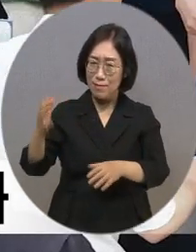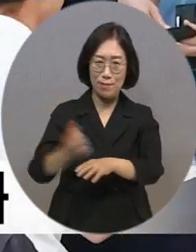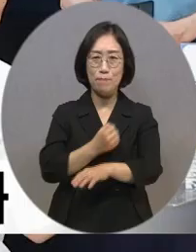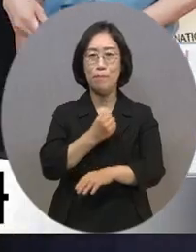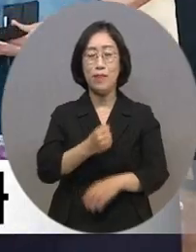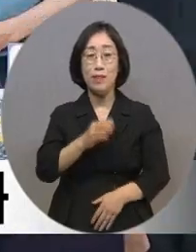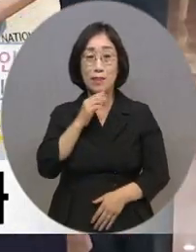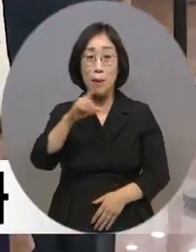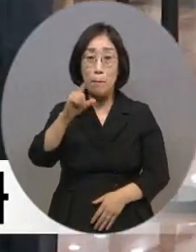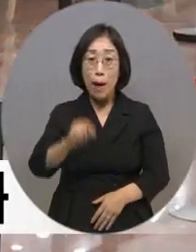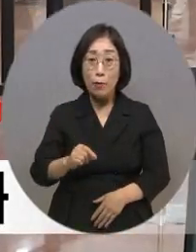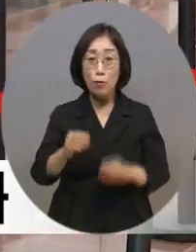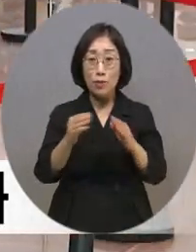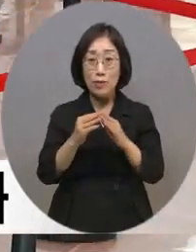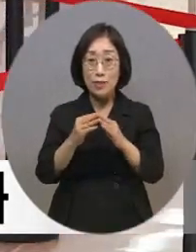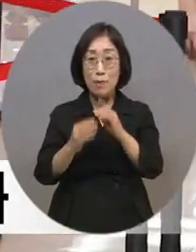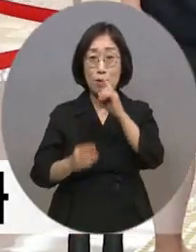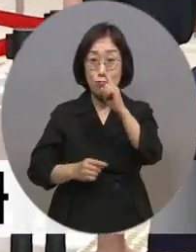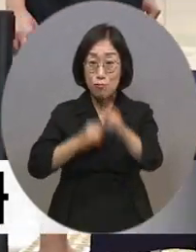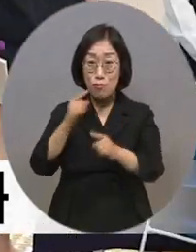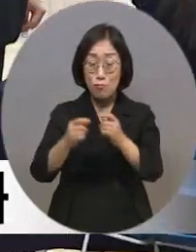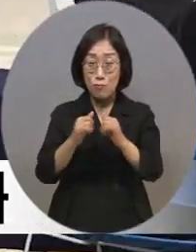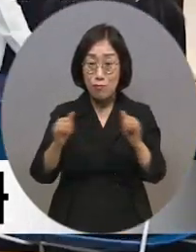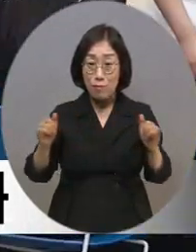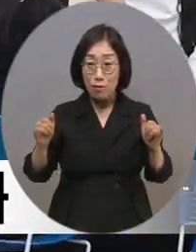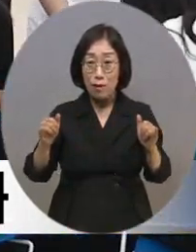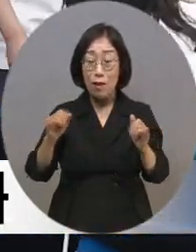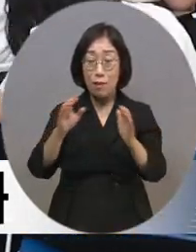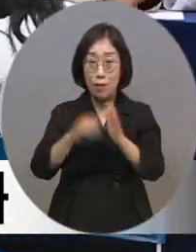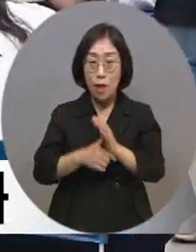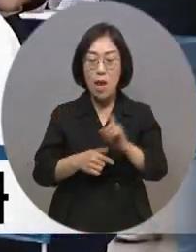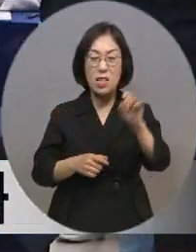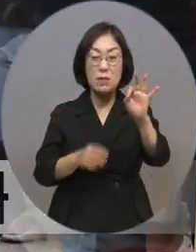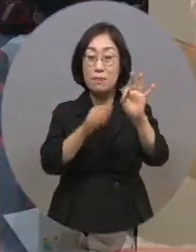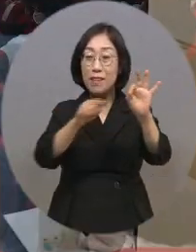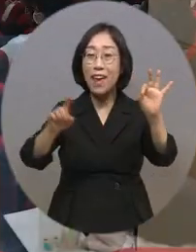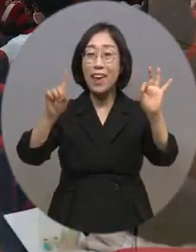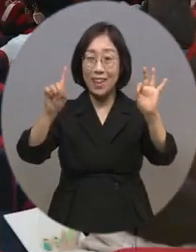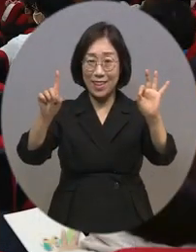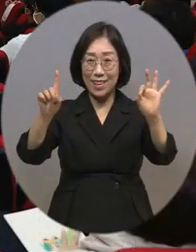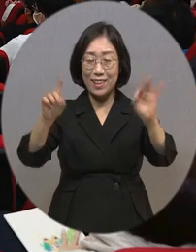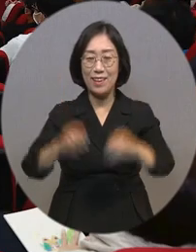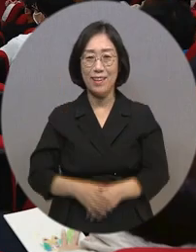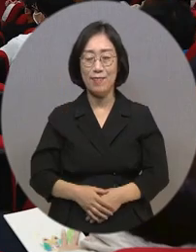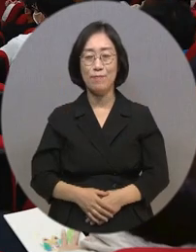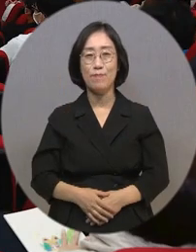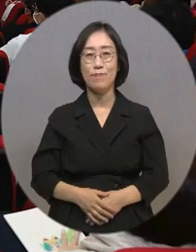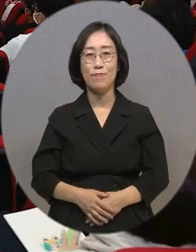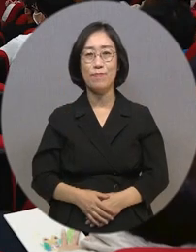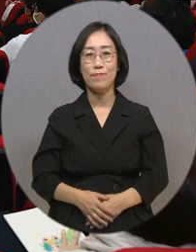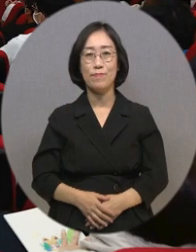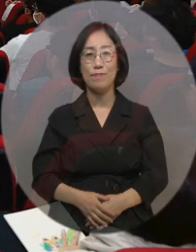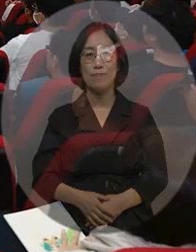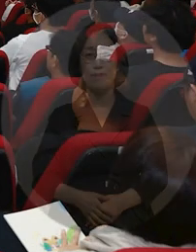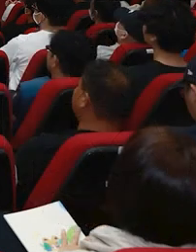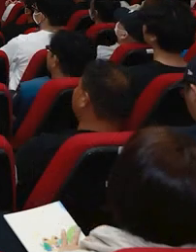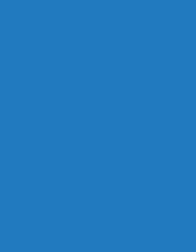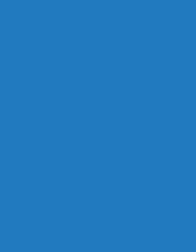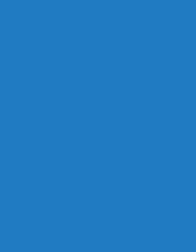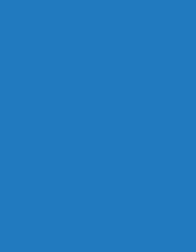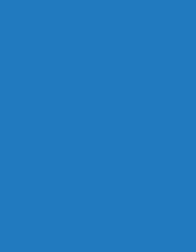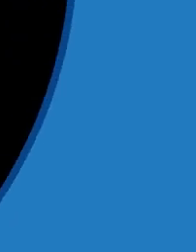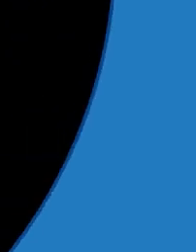실제로 만원 주택을 최초로 시행한 화순군의 입주자 모집 경쟁률은 10대 1이었습니다. 복지TV 뉴스 김난입니다.